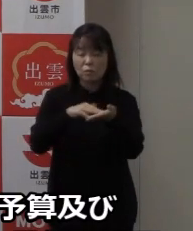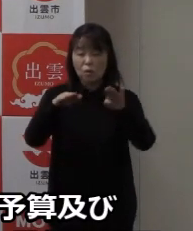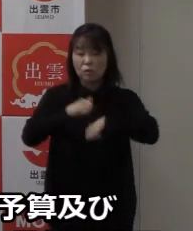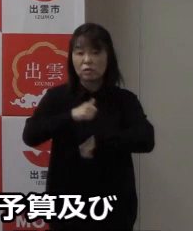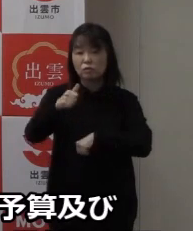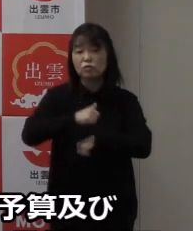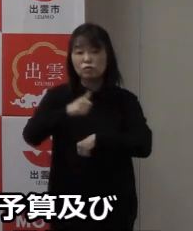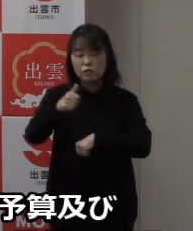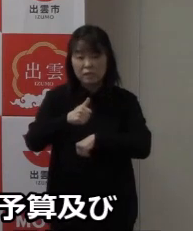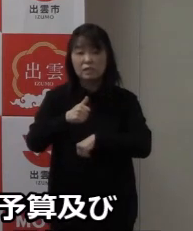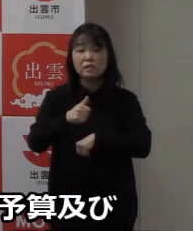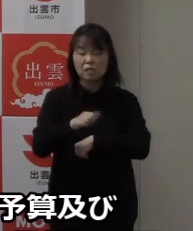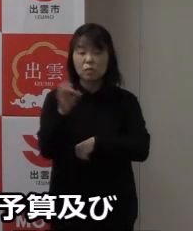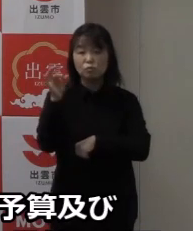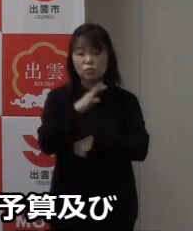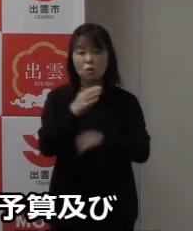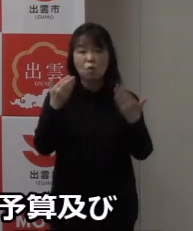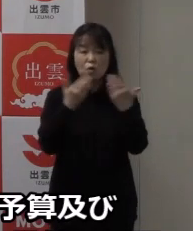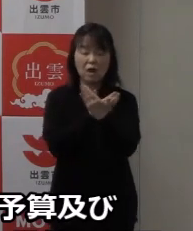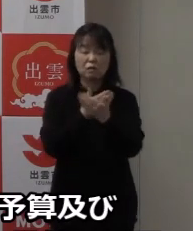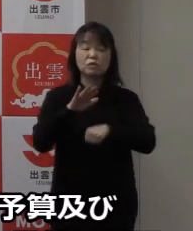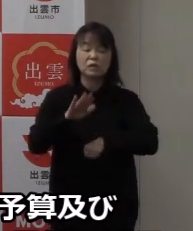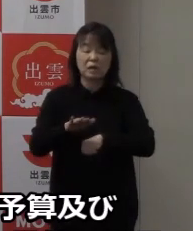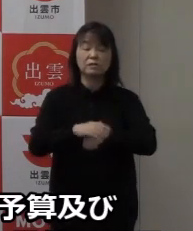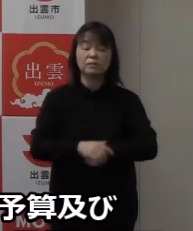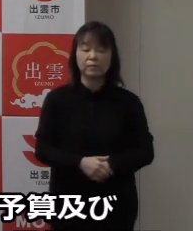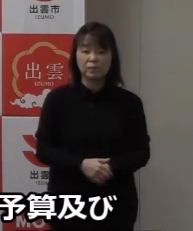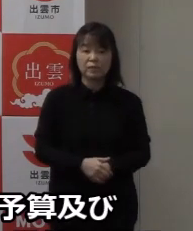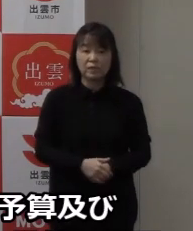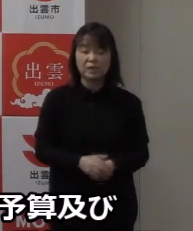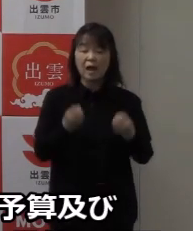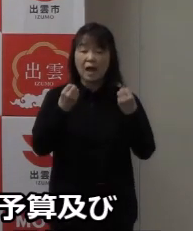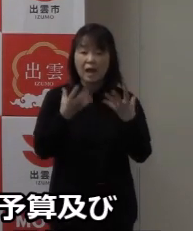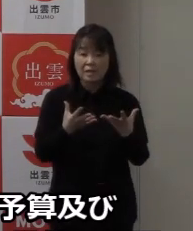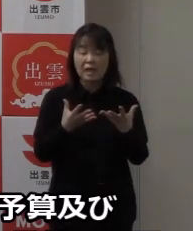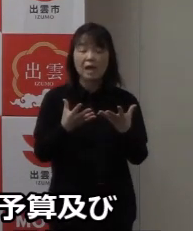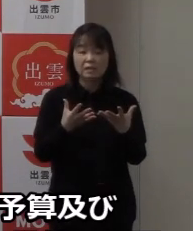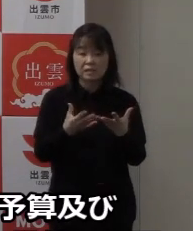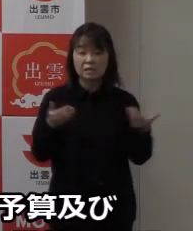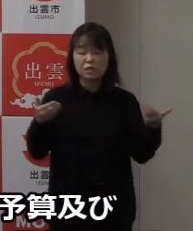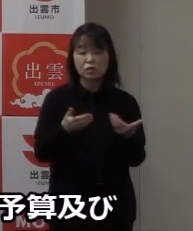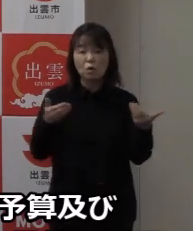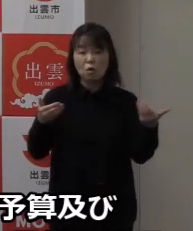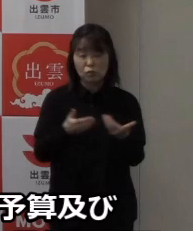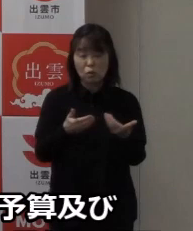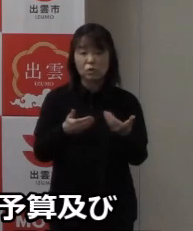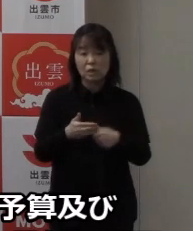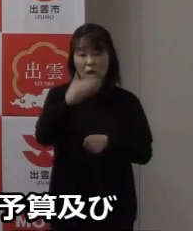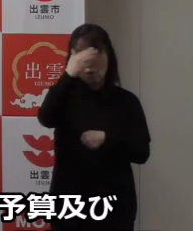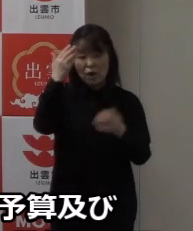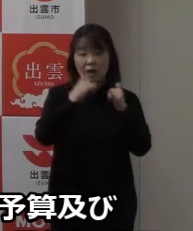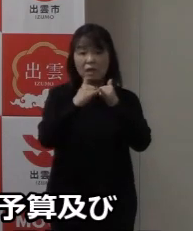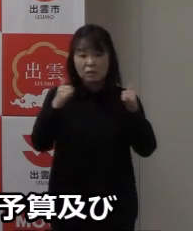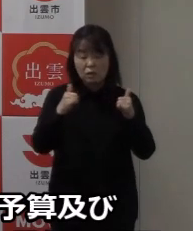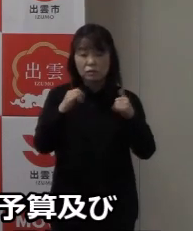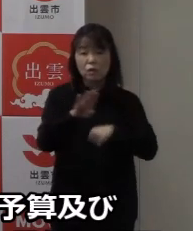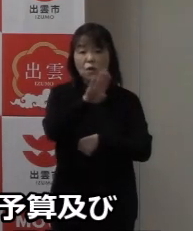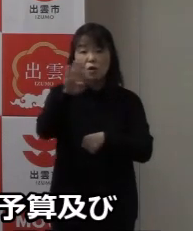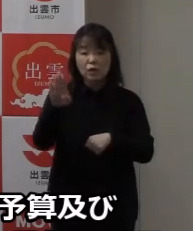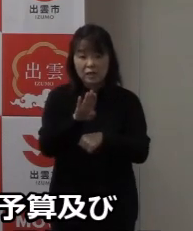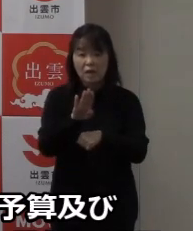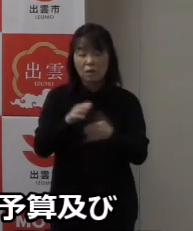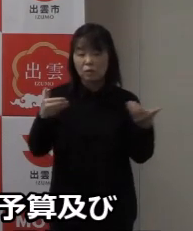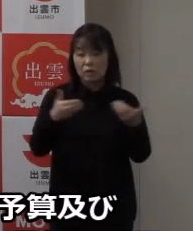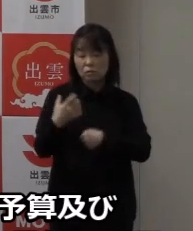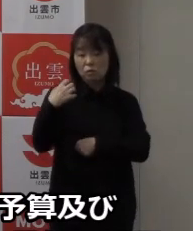。また新規事業といたしまして、ヤングケアラーに関する相談窓口を設置いた